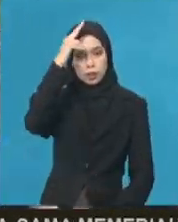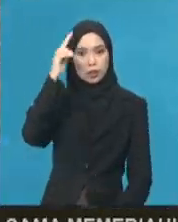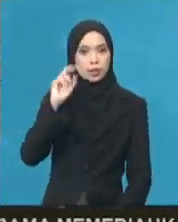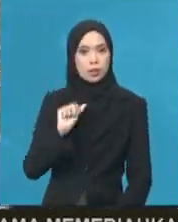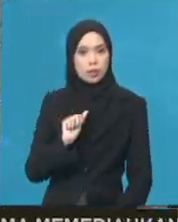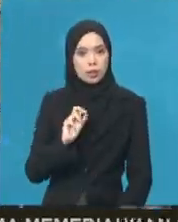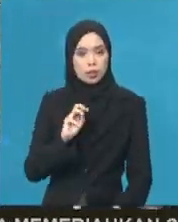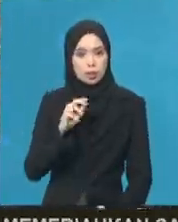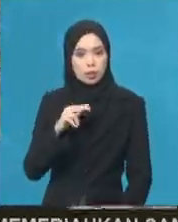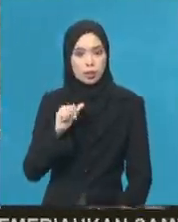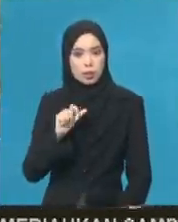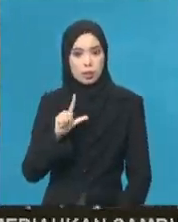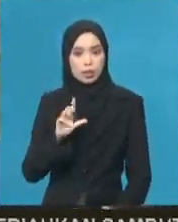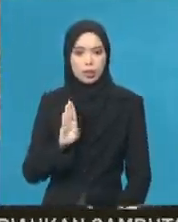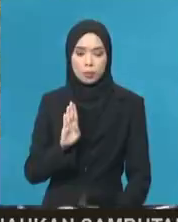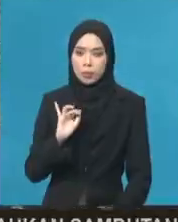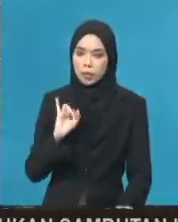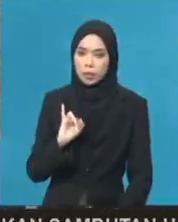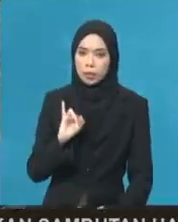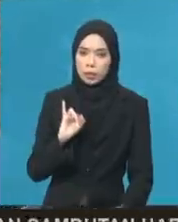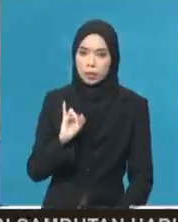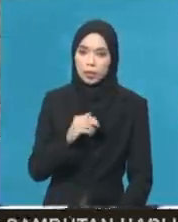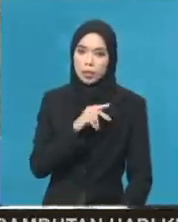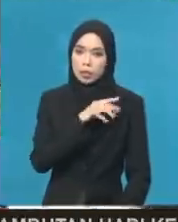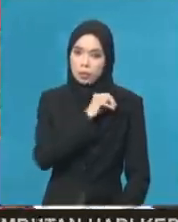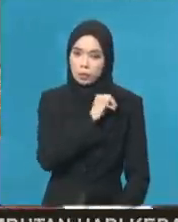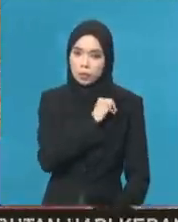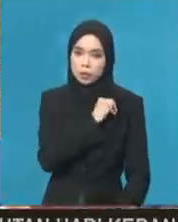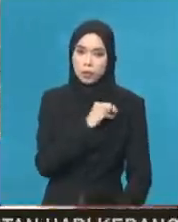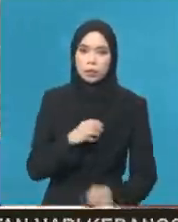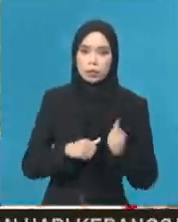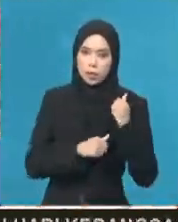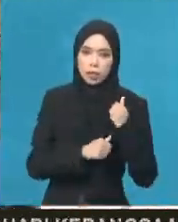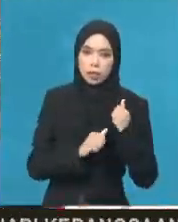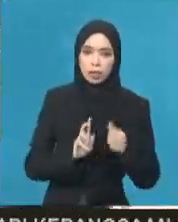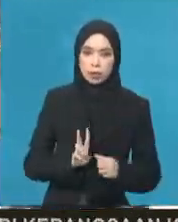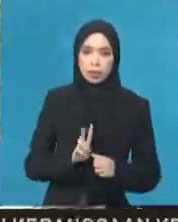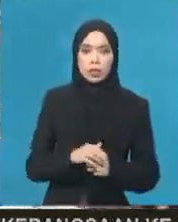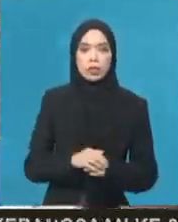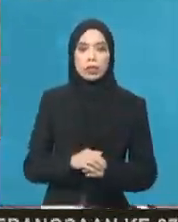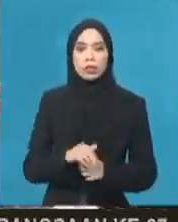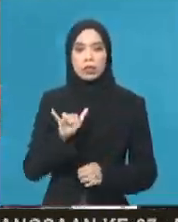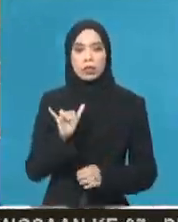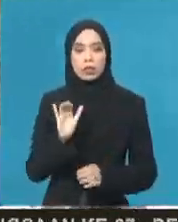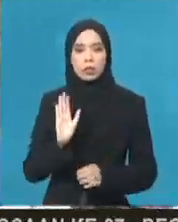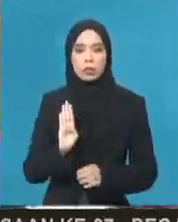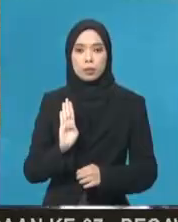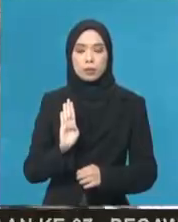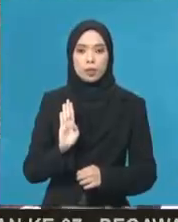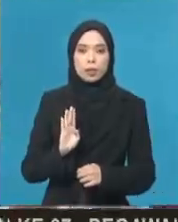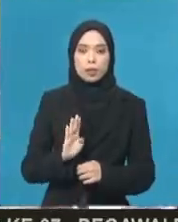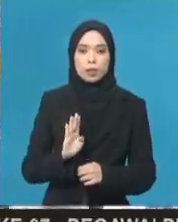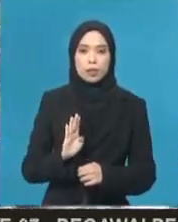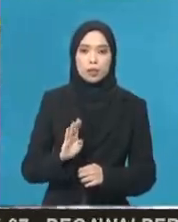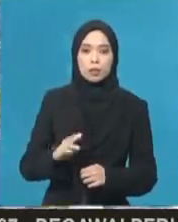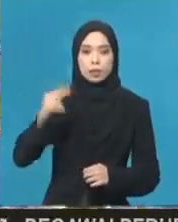Paduka Sri Haji awal bin Haji Muhammad Yusuf Menteri Pertahanan kedua yang terhormat Datuk Seri Setia Haji awak